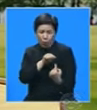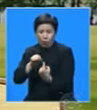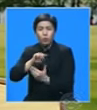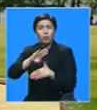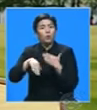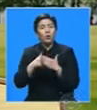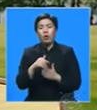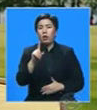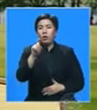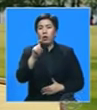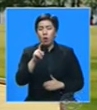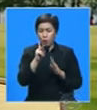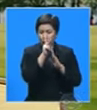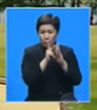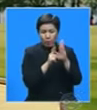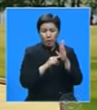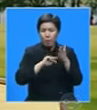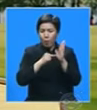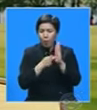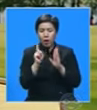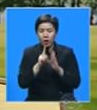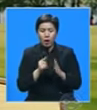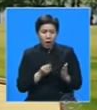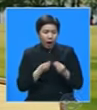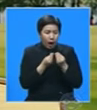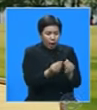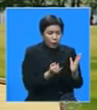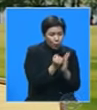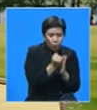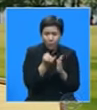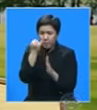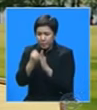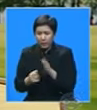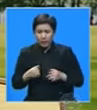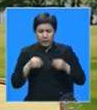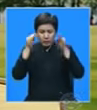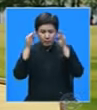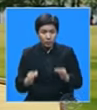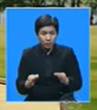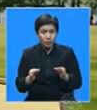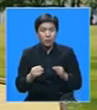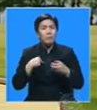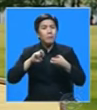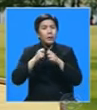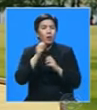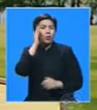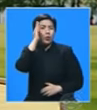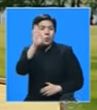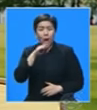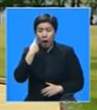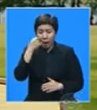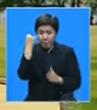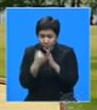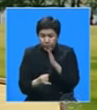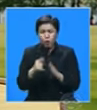มันมีไว้สำหรับตัดสินคนถูกผิดนะเพราะนั้นให้เวลาเขาในการทำงานให้เกิดความยุติธรรมนะไม่ให้เกิดปัญหาอีกต่อไปในอนาคตนะครับถ้าใครผิดมันก็